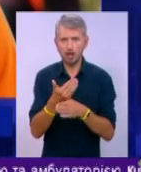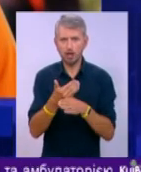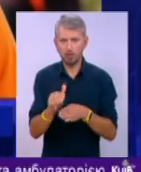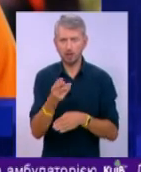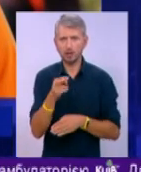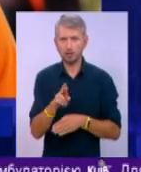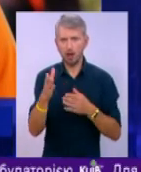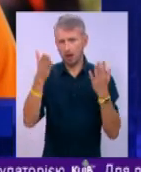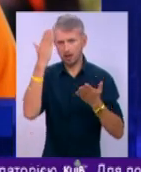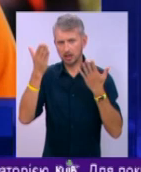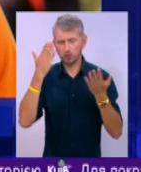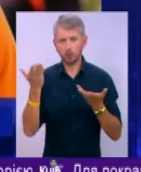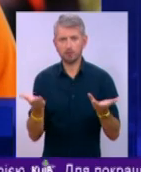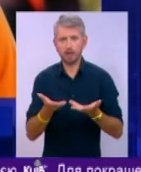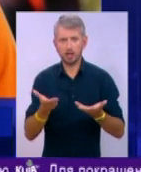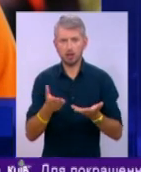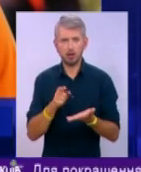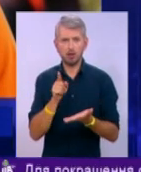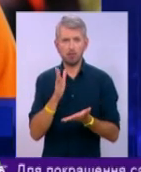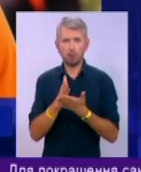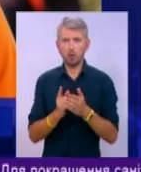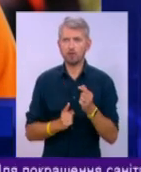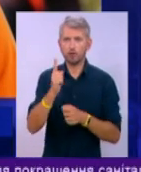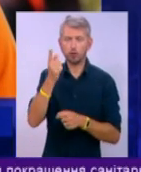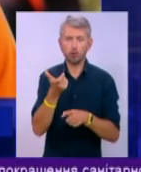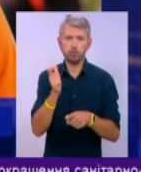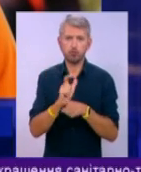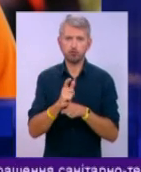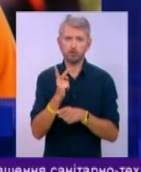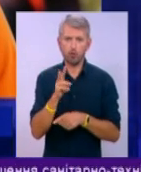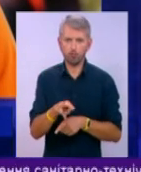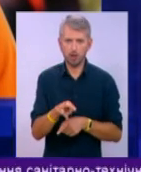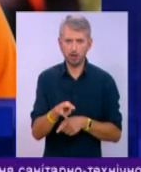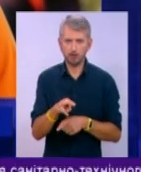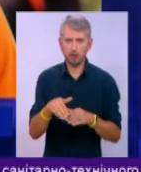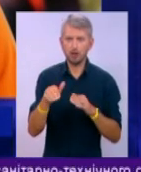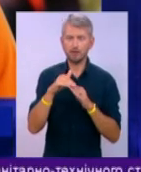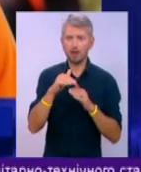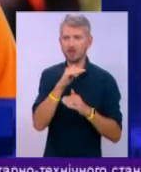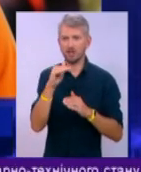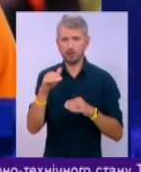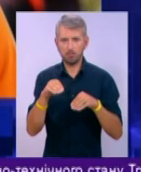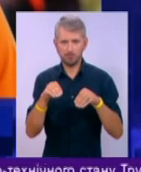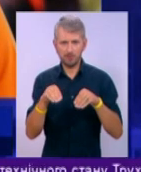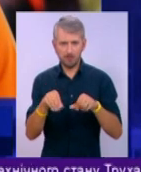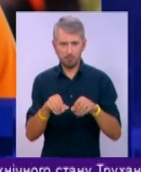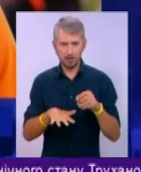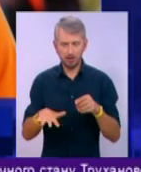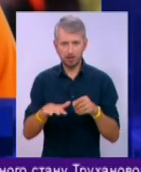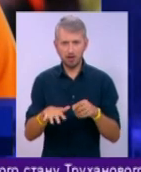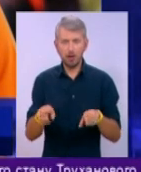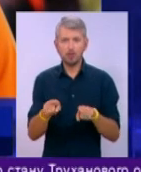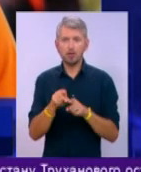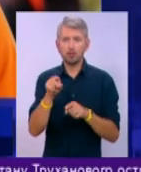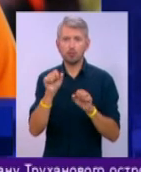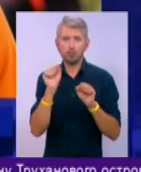для атракціонів, які мають висоту там більше 2 метрів над рівнем землі. Тобто, таким чином туди може